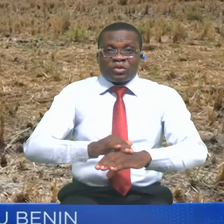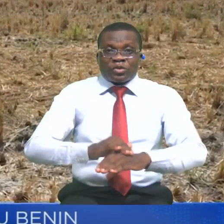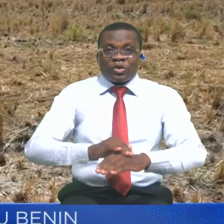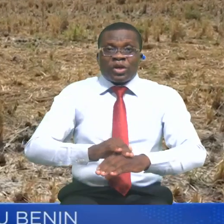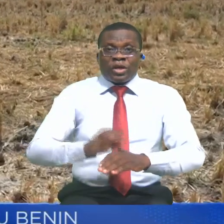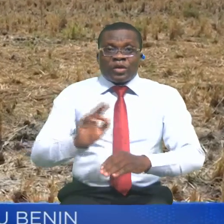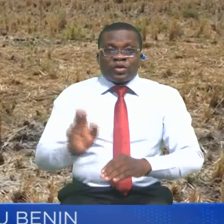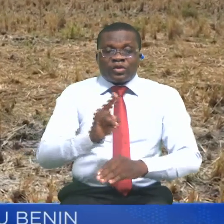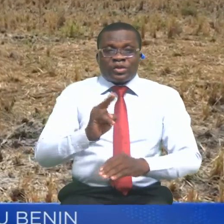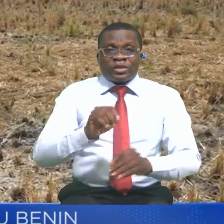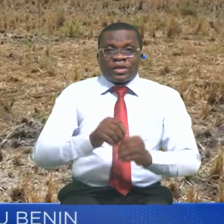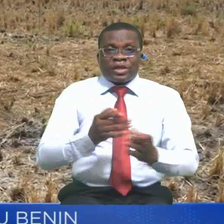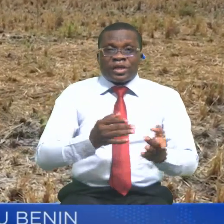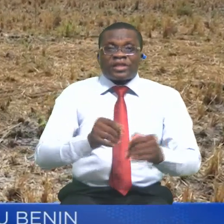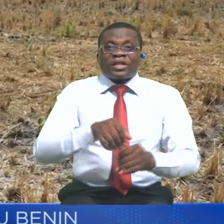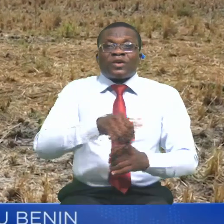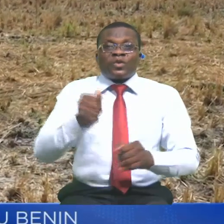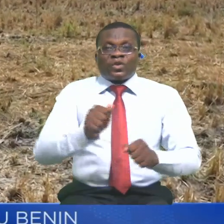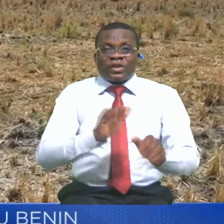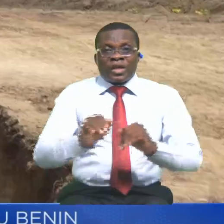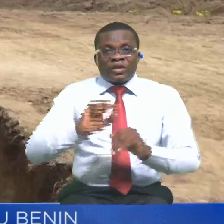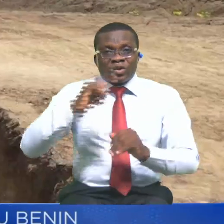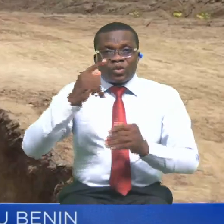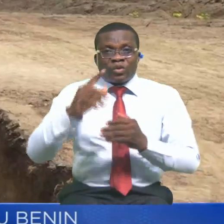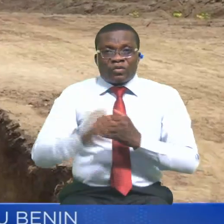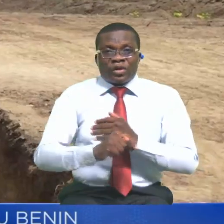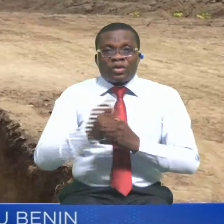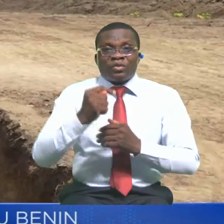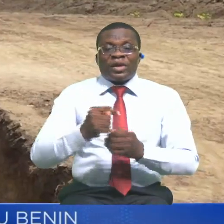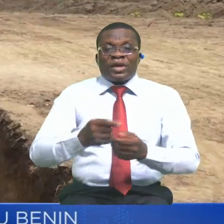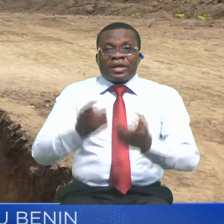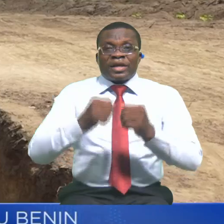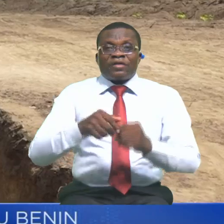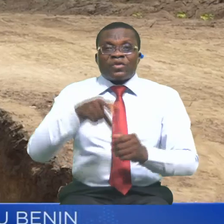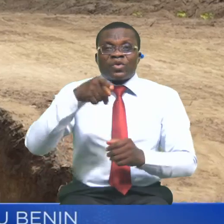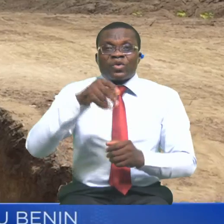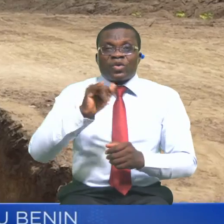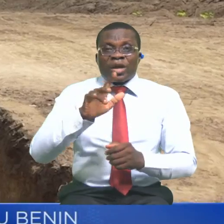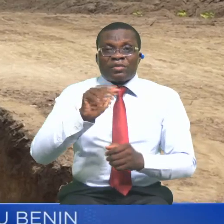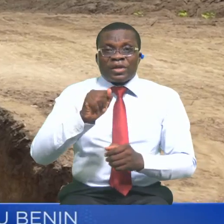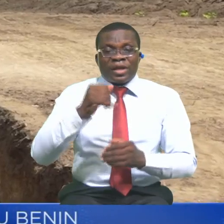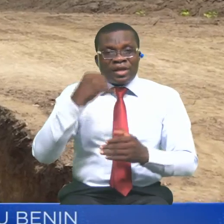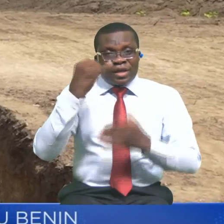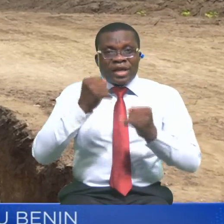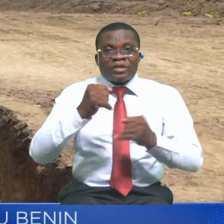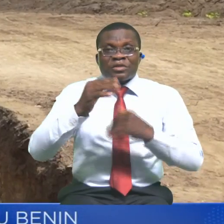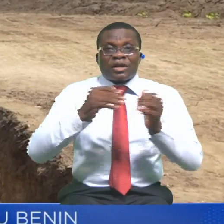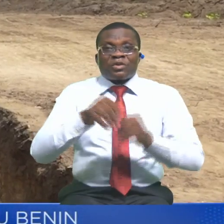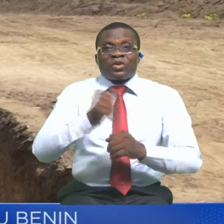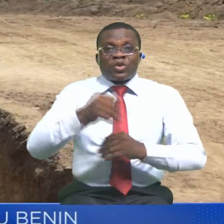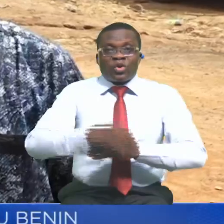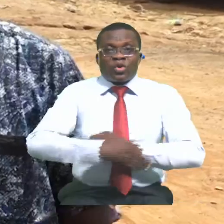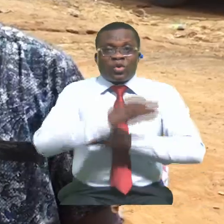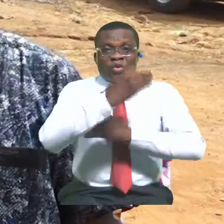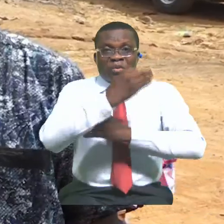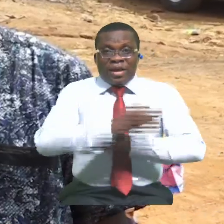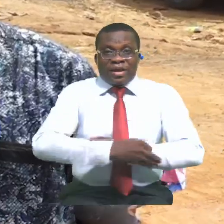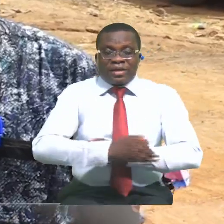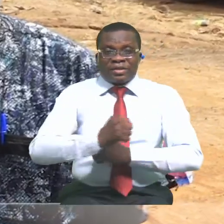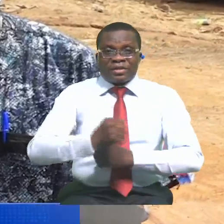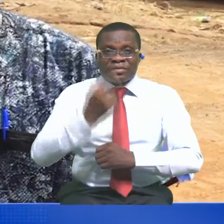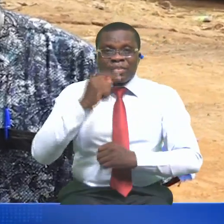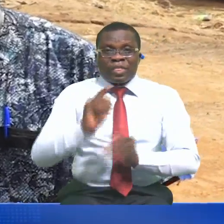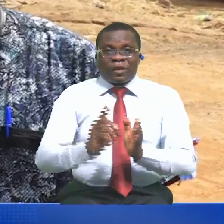en attendant une autre action du gouvernement qui appuiera a initié la construction d'un autre barrage agro-pastoral pour